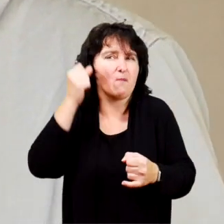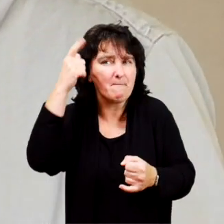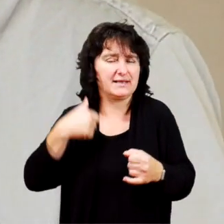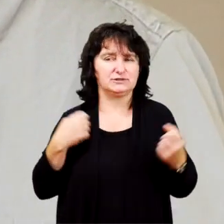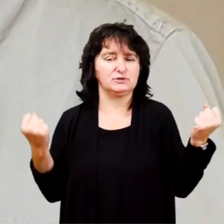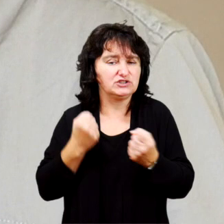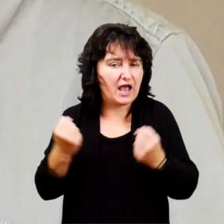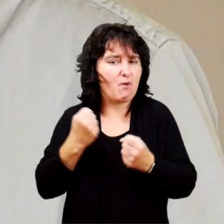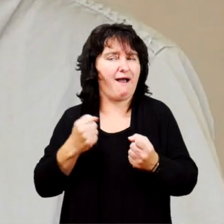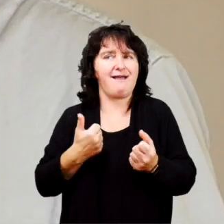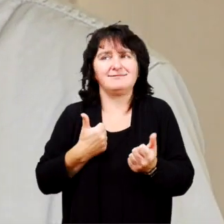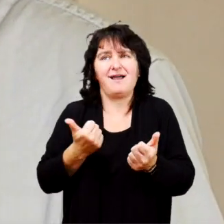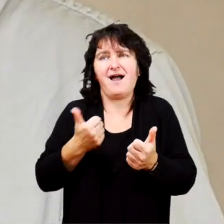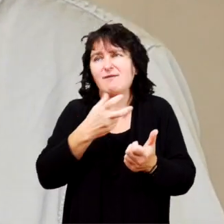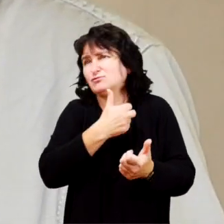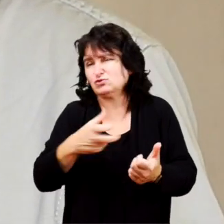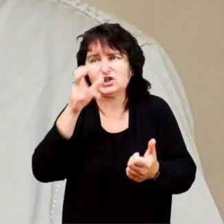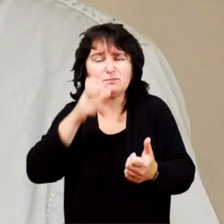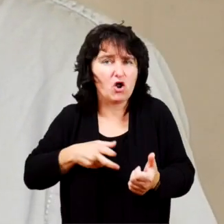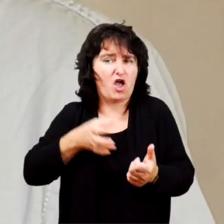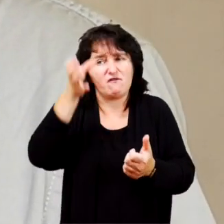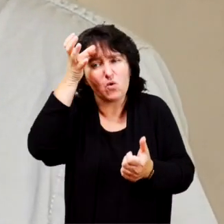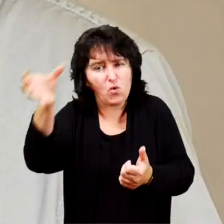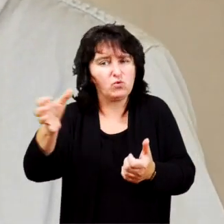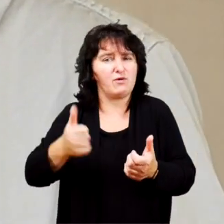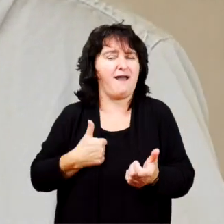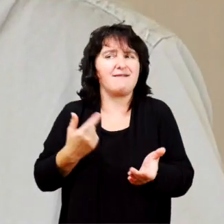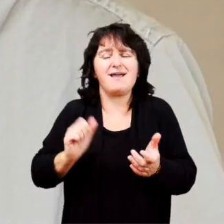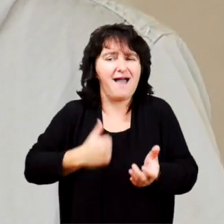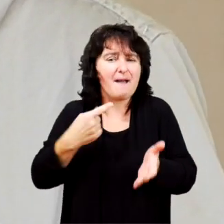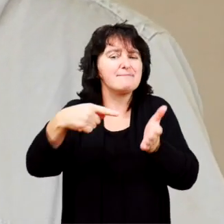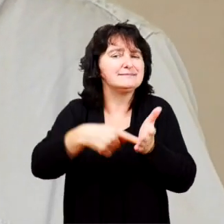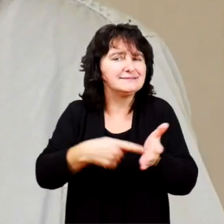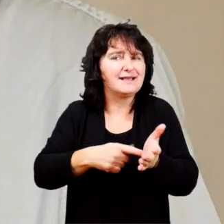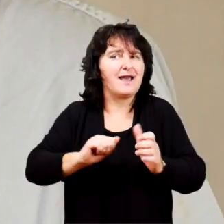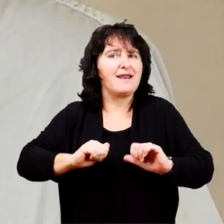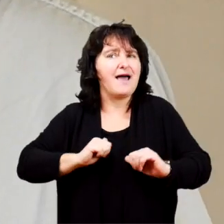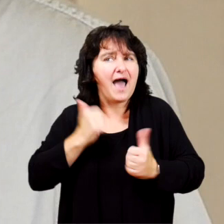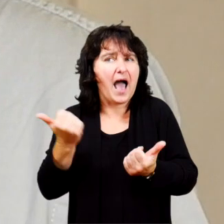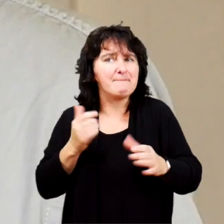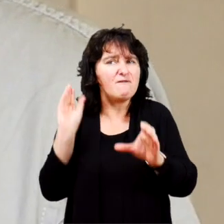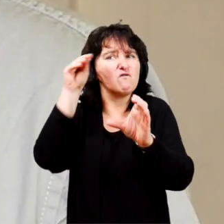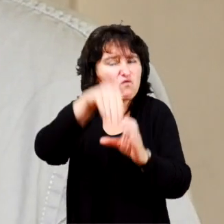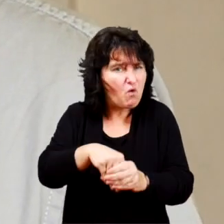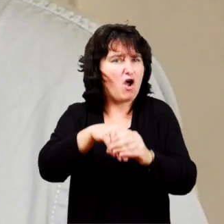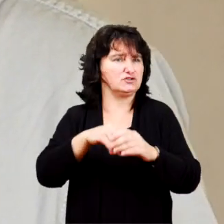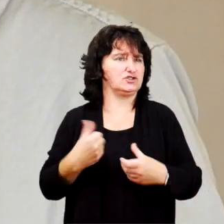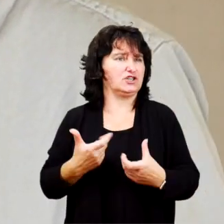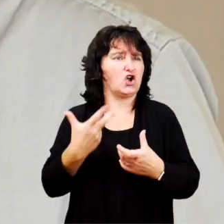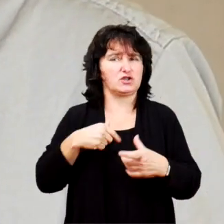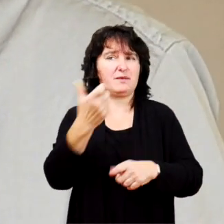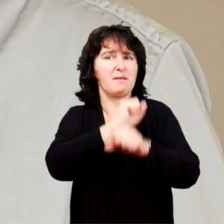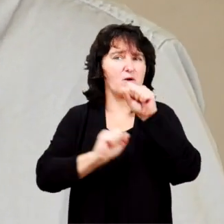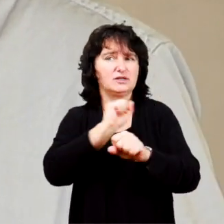projektów, programów o charakterze kulturalnym, sportowym, rekreacyjnym, które mają na celu zwiększyć partycypację społeczną i